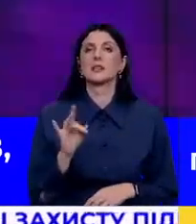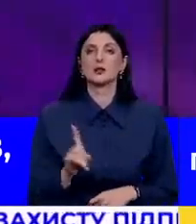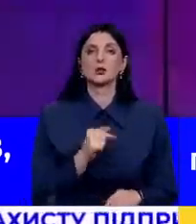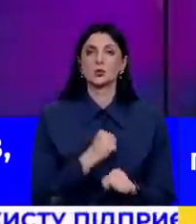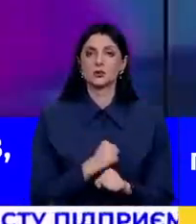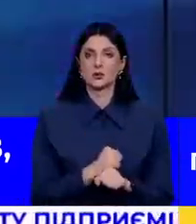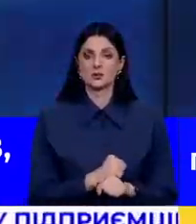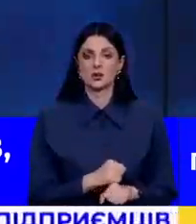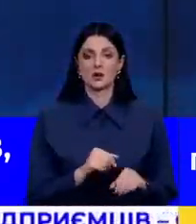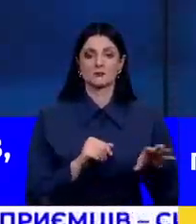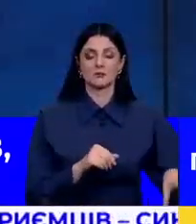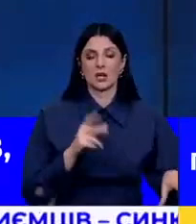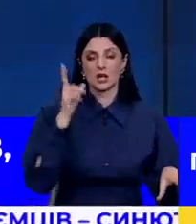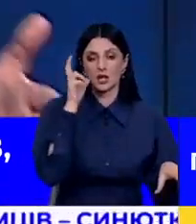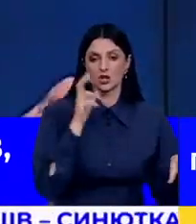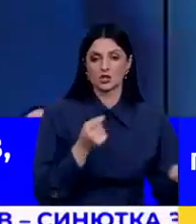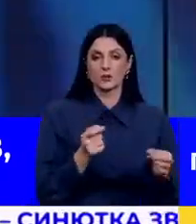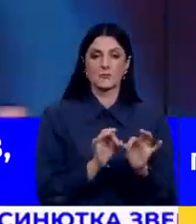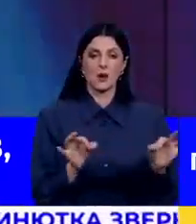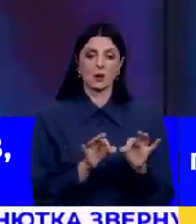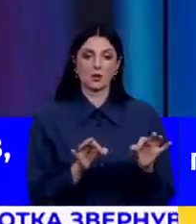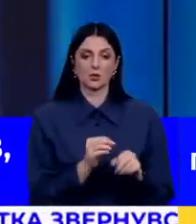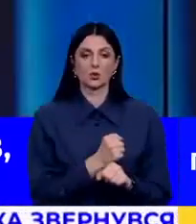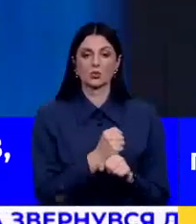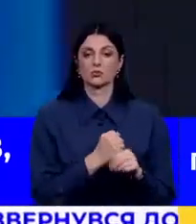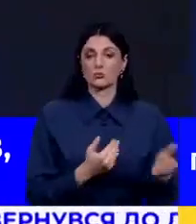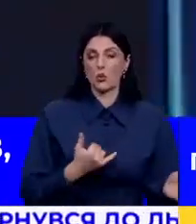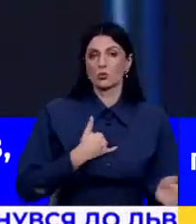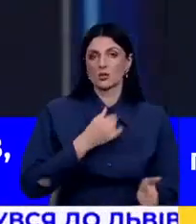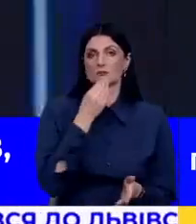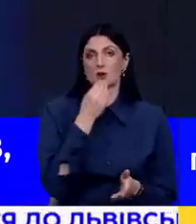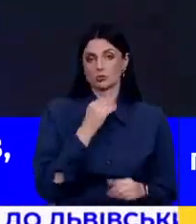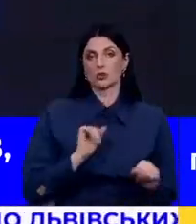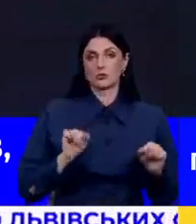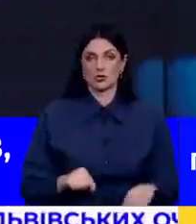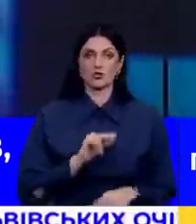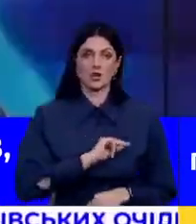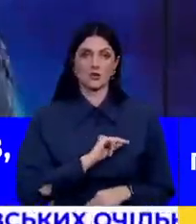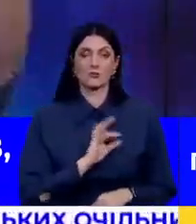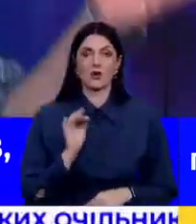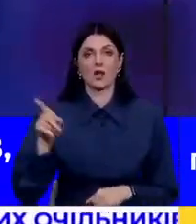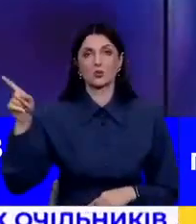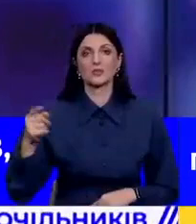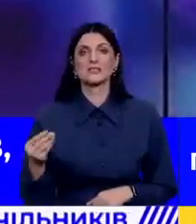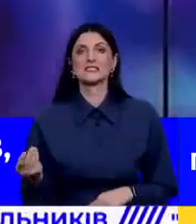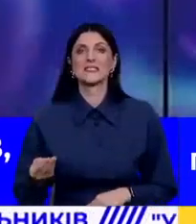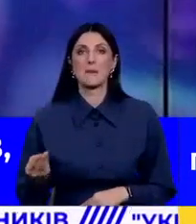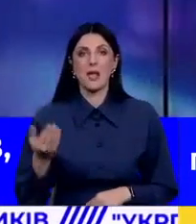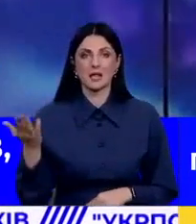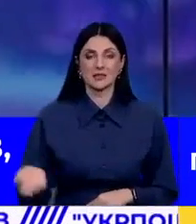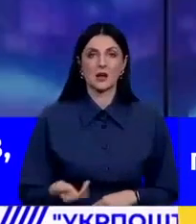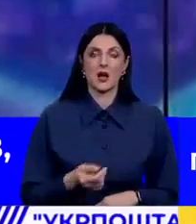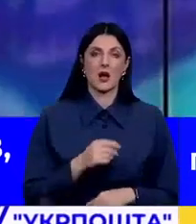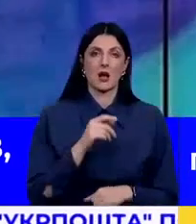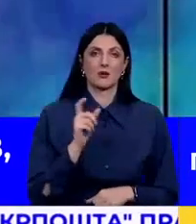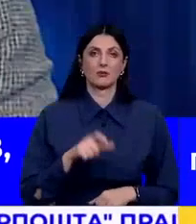касс гречечку, тут немножко макарон, тут тушенка. У нас продукты, все, можно работать. Тут цемент, правда, как бы в основном люди приезжают